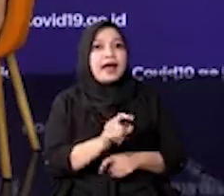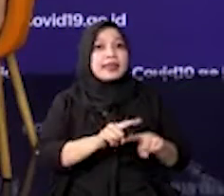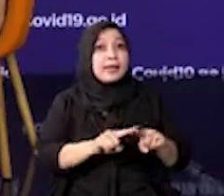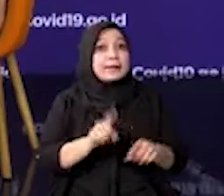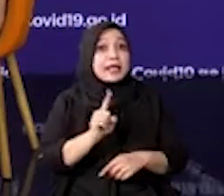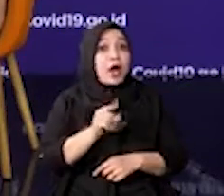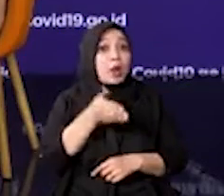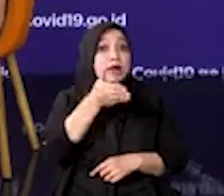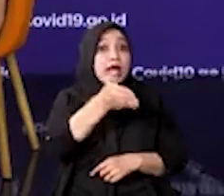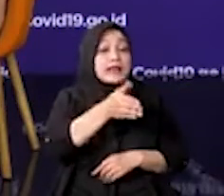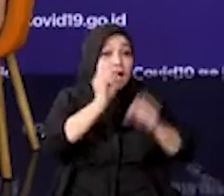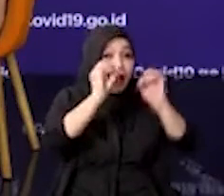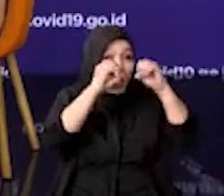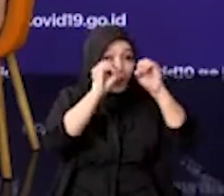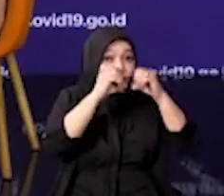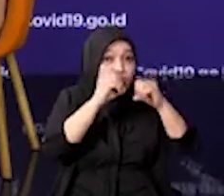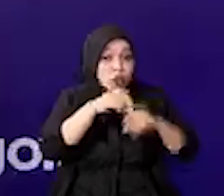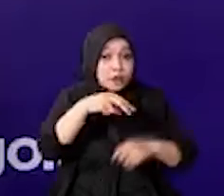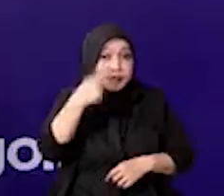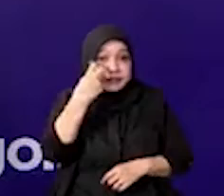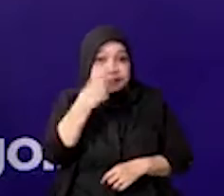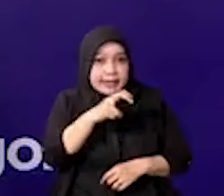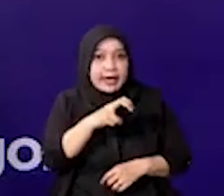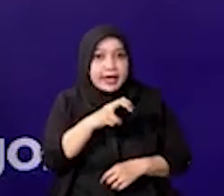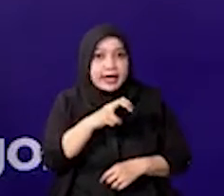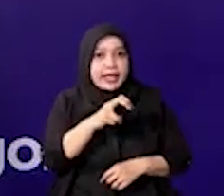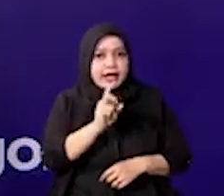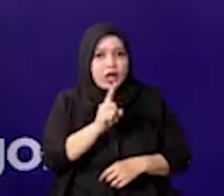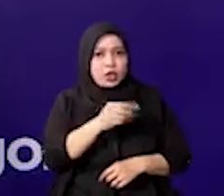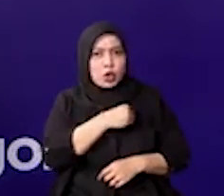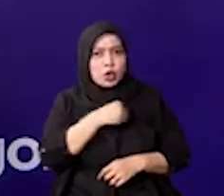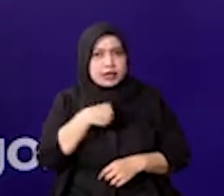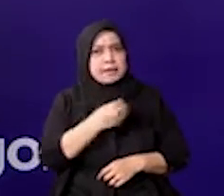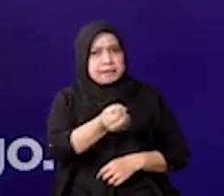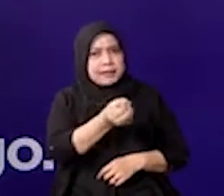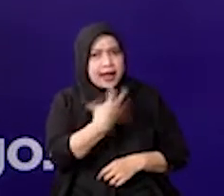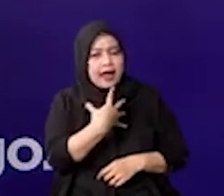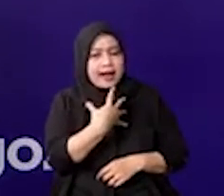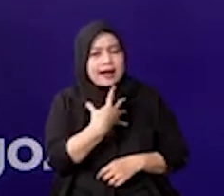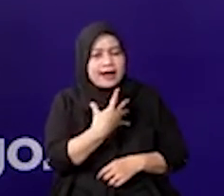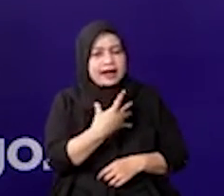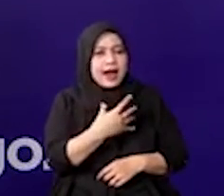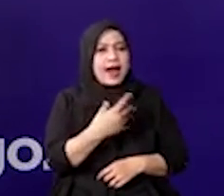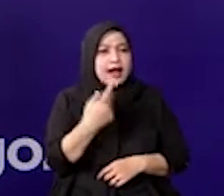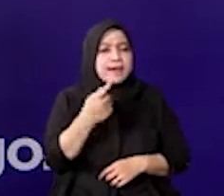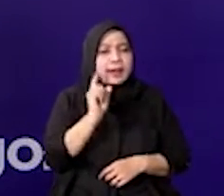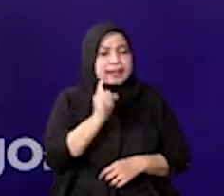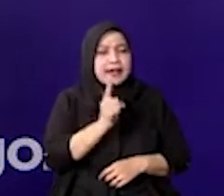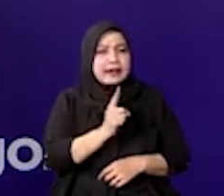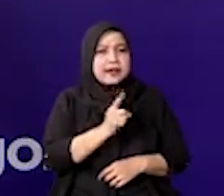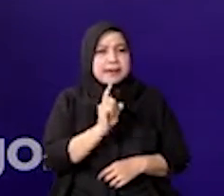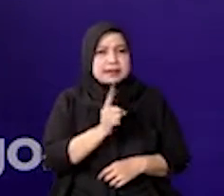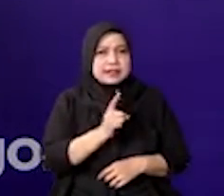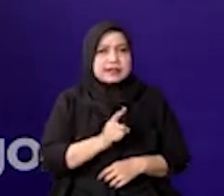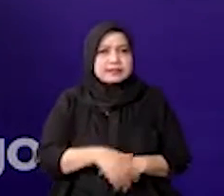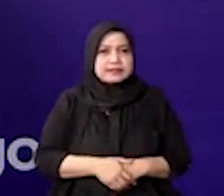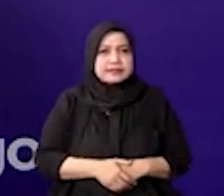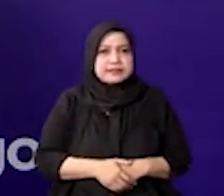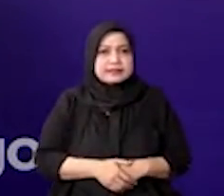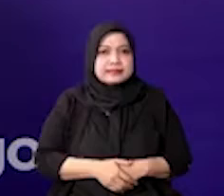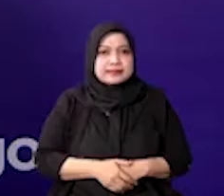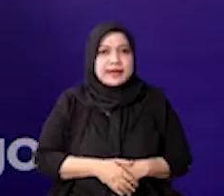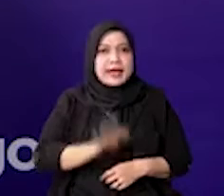tidak ada saya bilang tapi kalau kalian ke lab kalian cek semua dokter pasti kalau saya berobat tolong ya habib